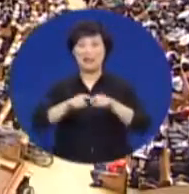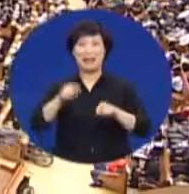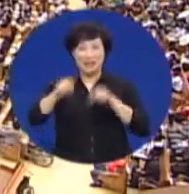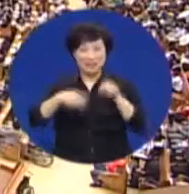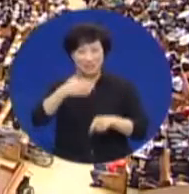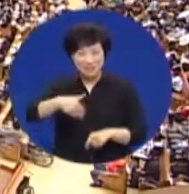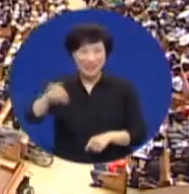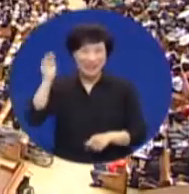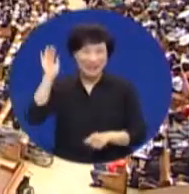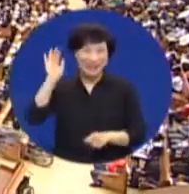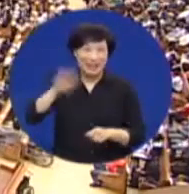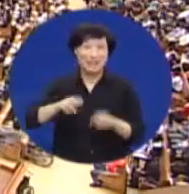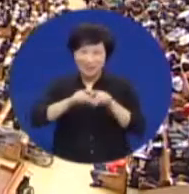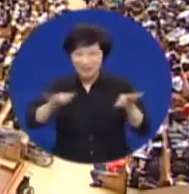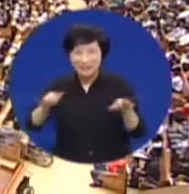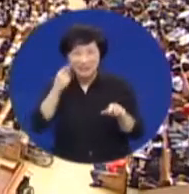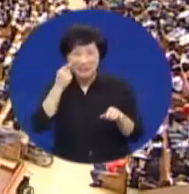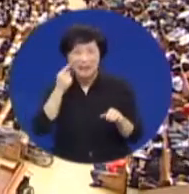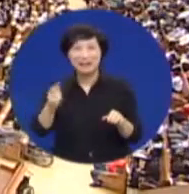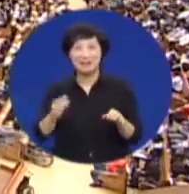빨리요.